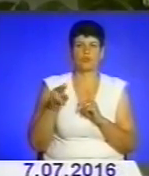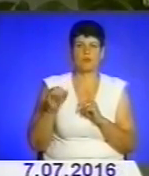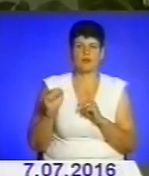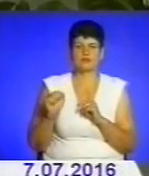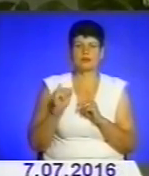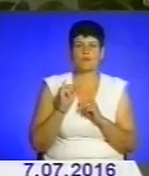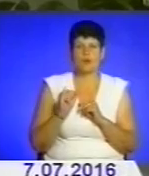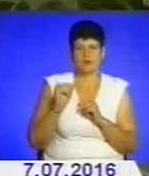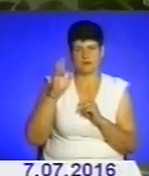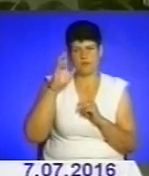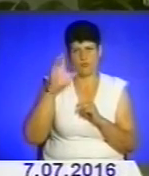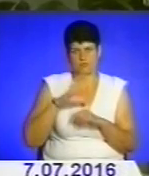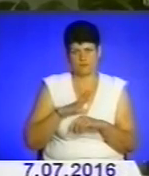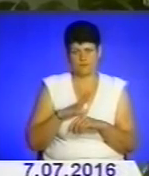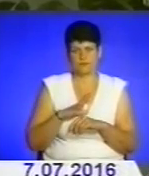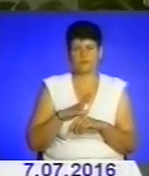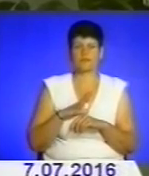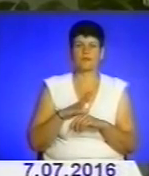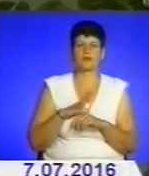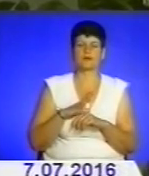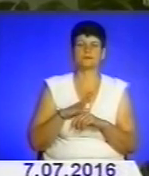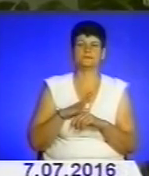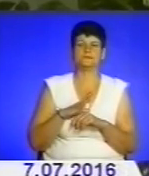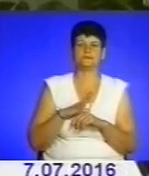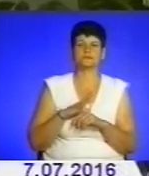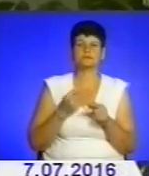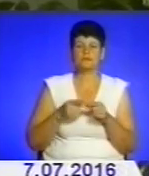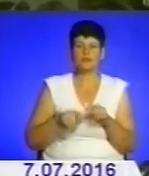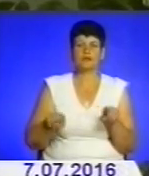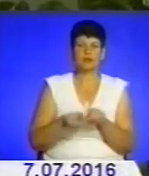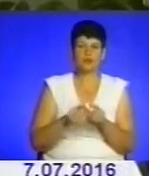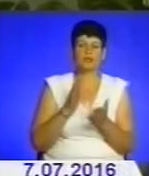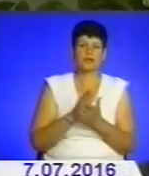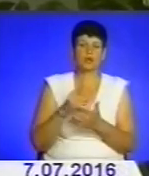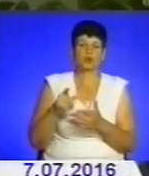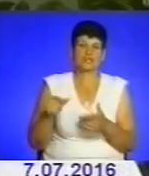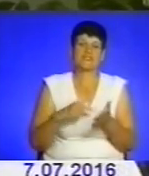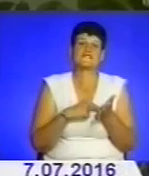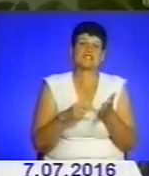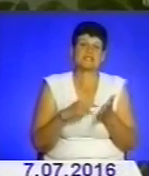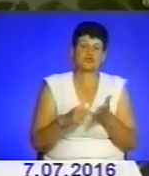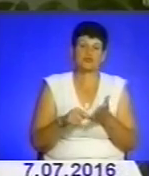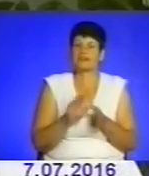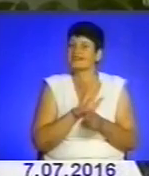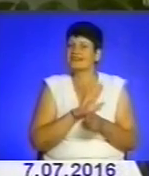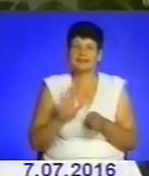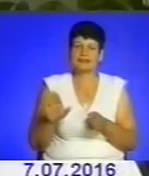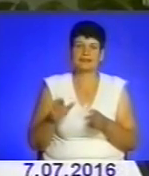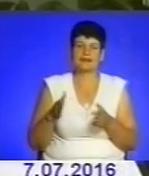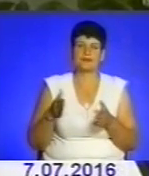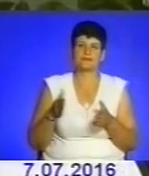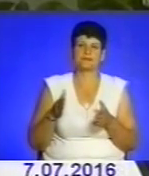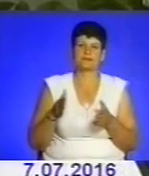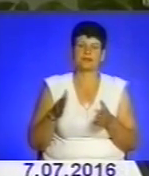божка. І тому це є також ті люди, які відзначають властиво не свято, не Різдво Івана